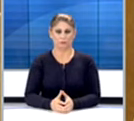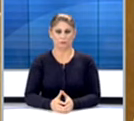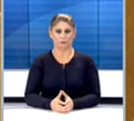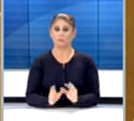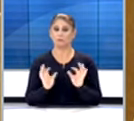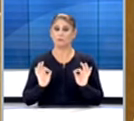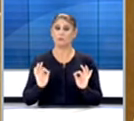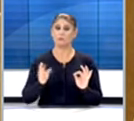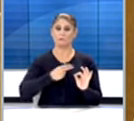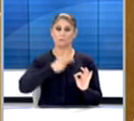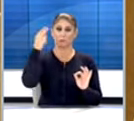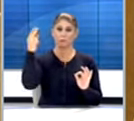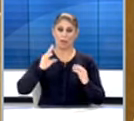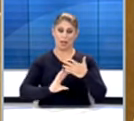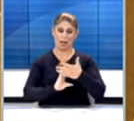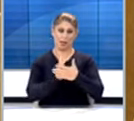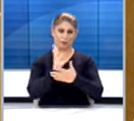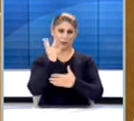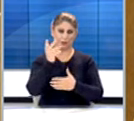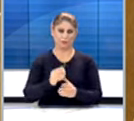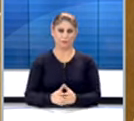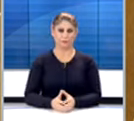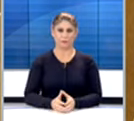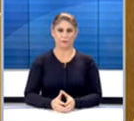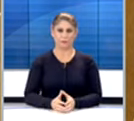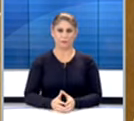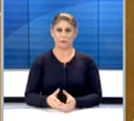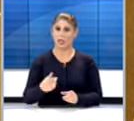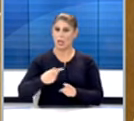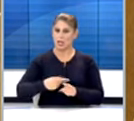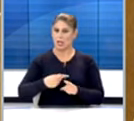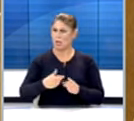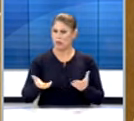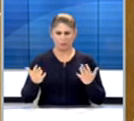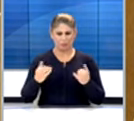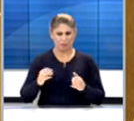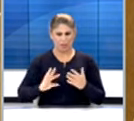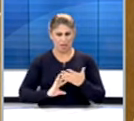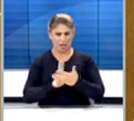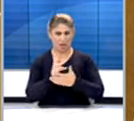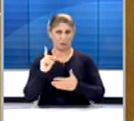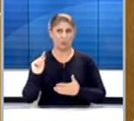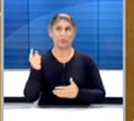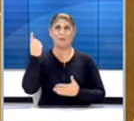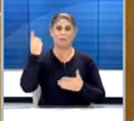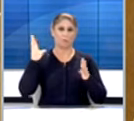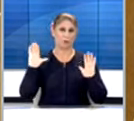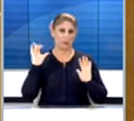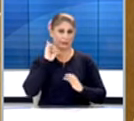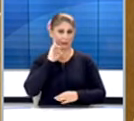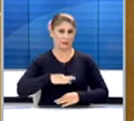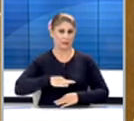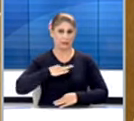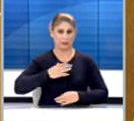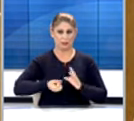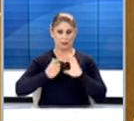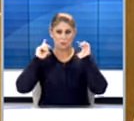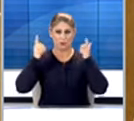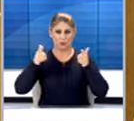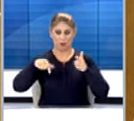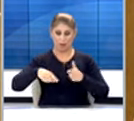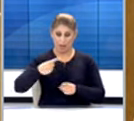η περιβόητη ανάπτυξη. Η Ελλάδα δεν ζει κανένα αναπτυξιακό θαύμα, κυρίες και κύριοι της Νέας Δημοκρατίας. Η Ελλάδα